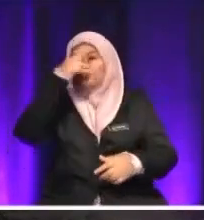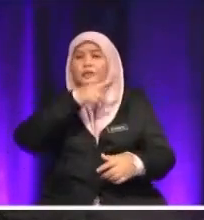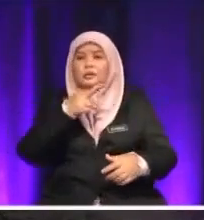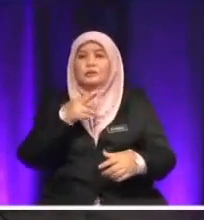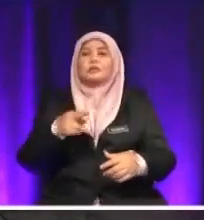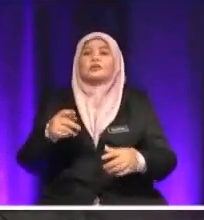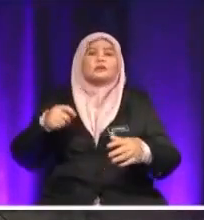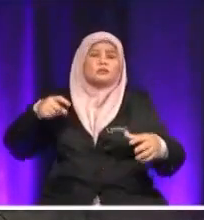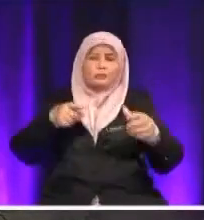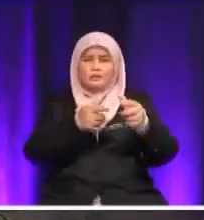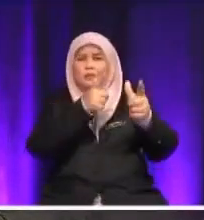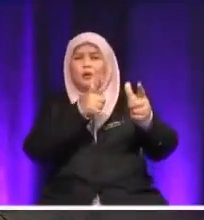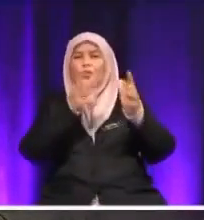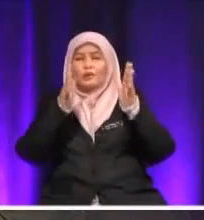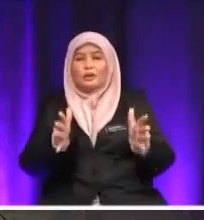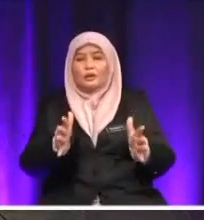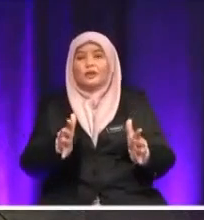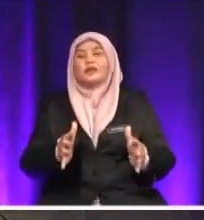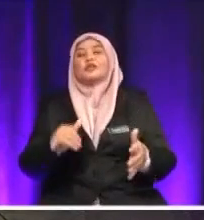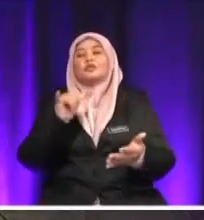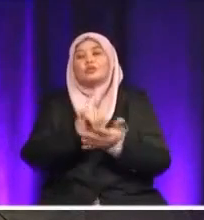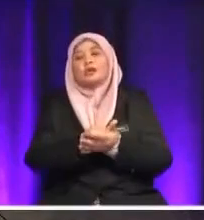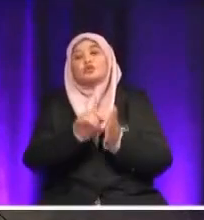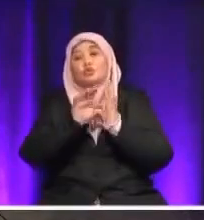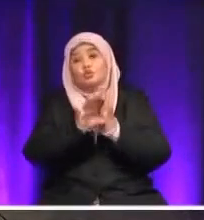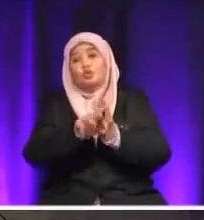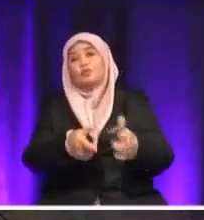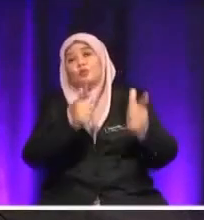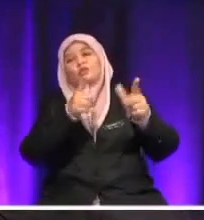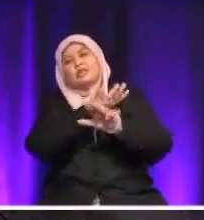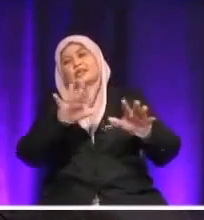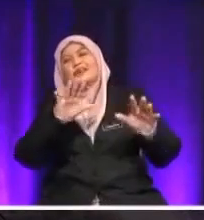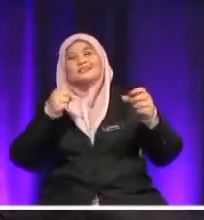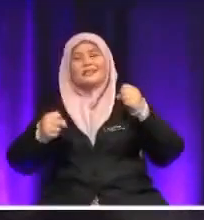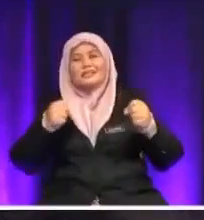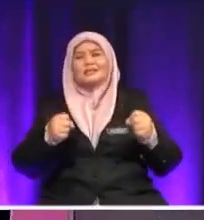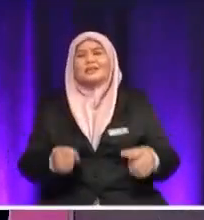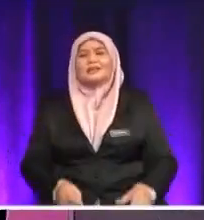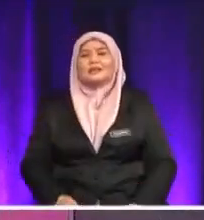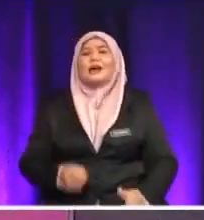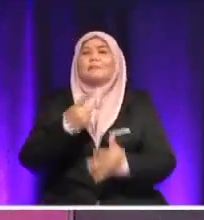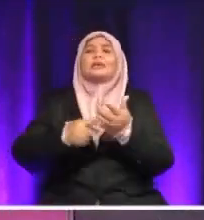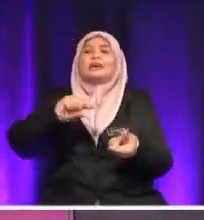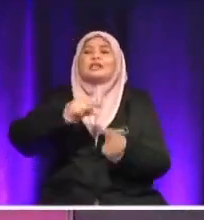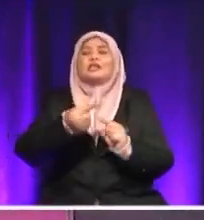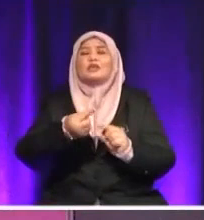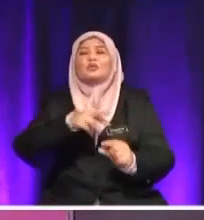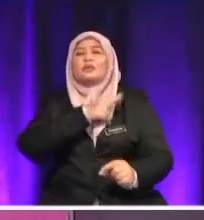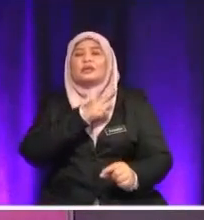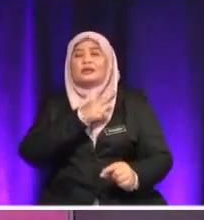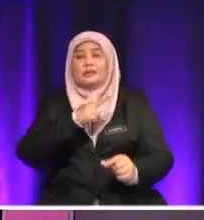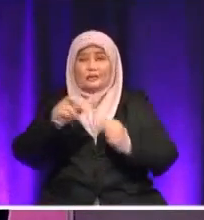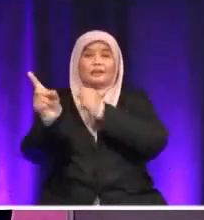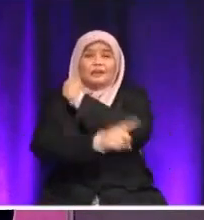Jadi itulah dia contoh membunuh dengan tidak sengaja. Yeah. Hakim nak tahu tak apa ganti rugi dia bagi dua-dua diat